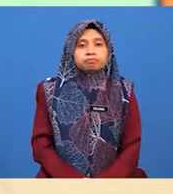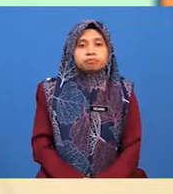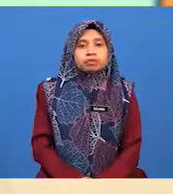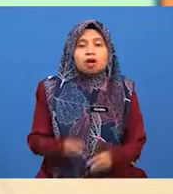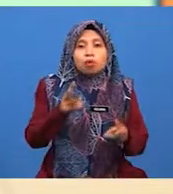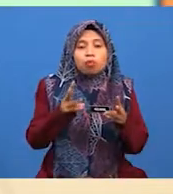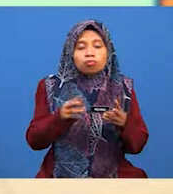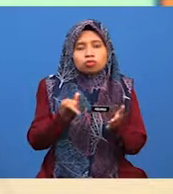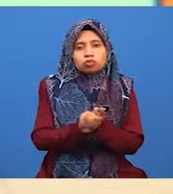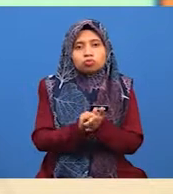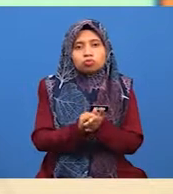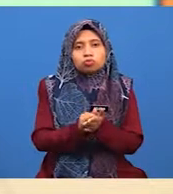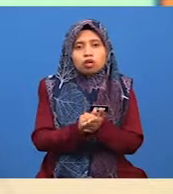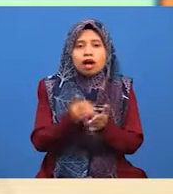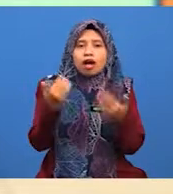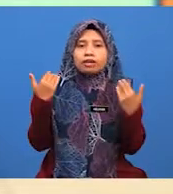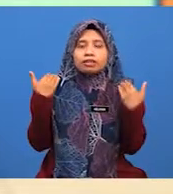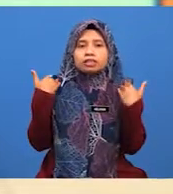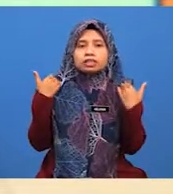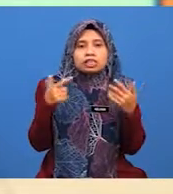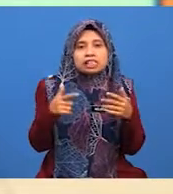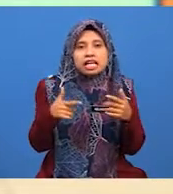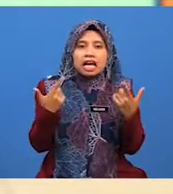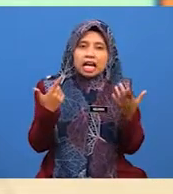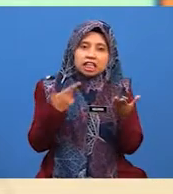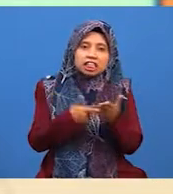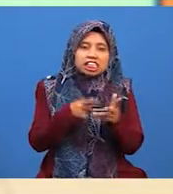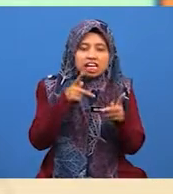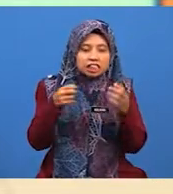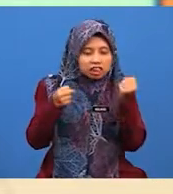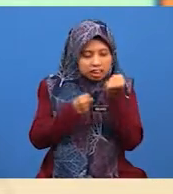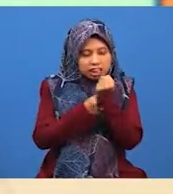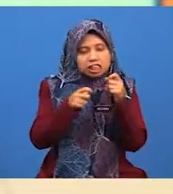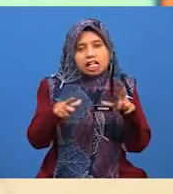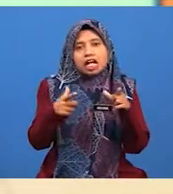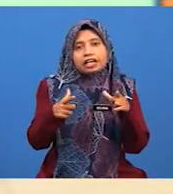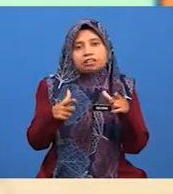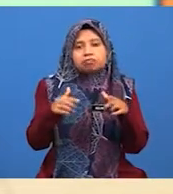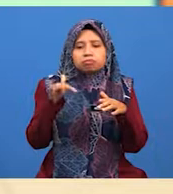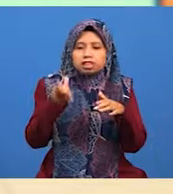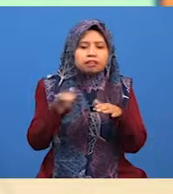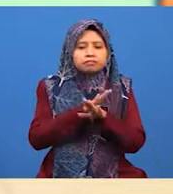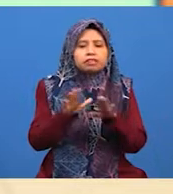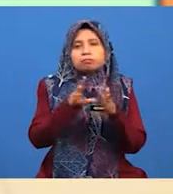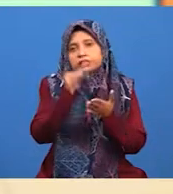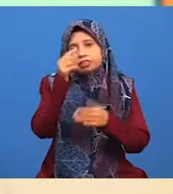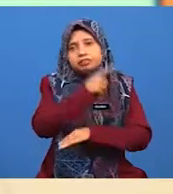Walau bagaimanapun, terdapat juga kata sendi nama lain yang Cikgu Red tidak sebutkan di